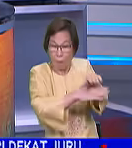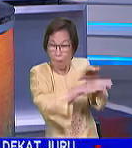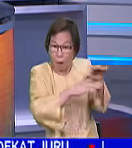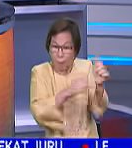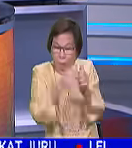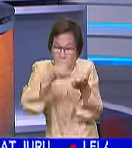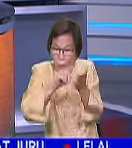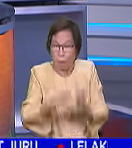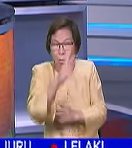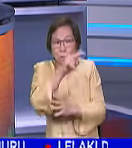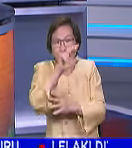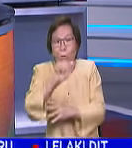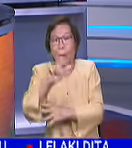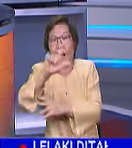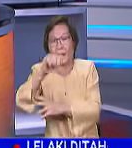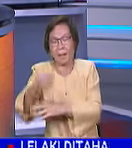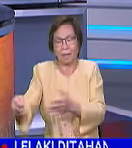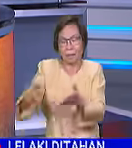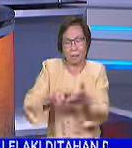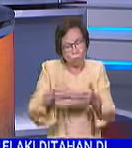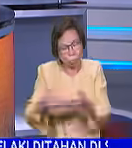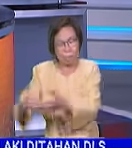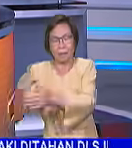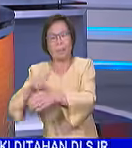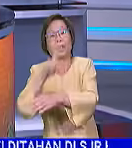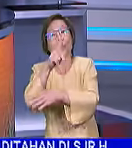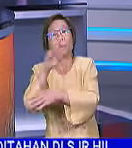Ramli bagi laporan selanjutnya di Kota Baru. Teruskan.